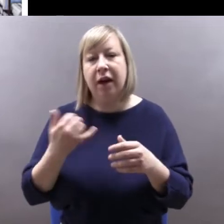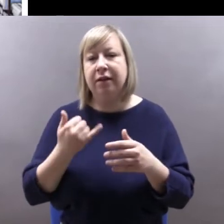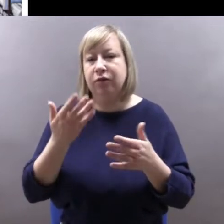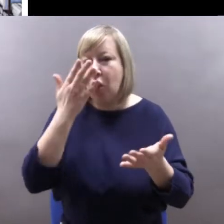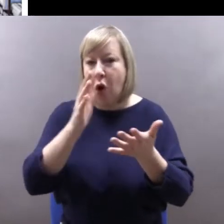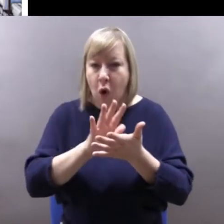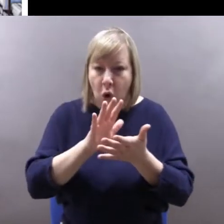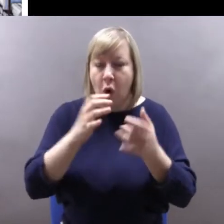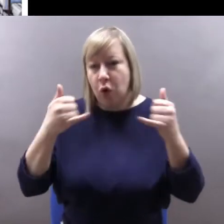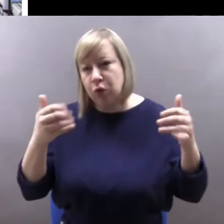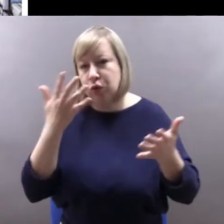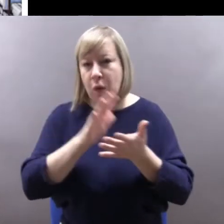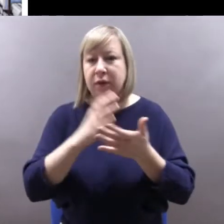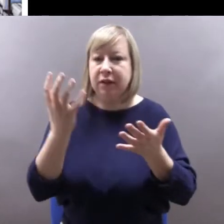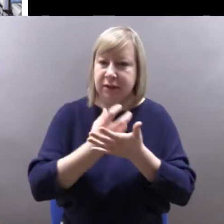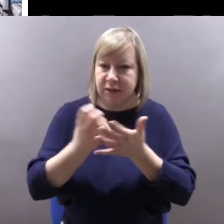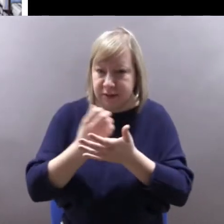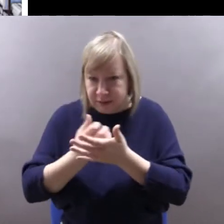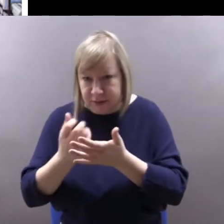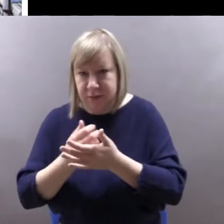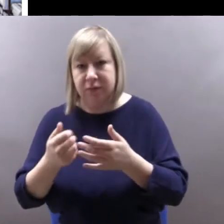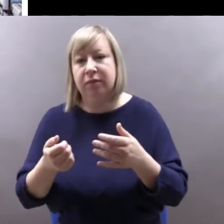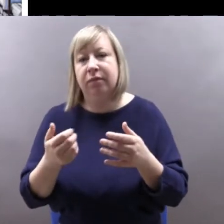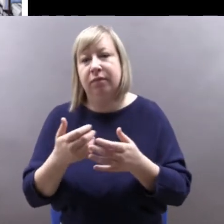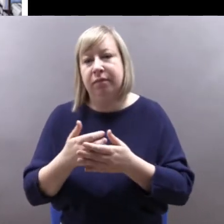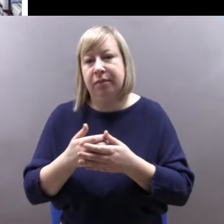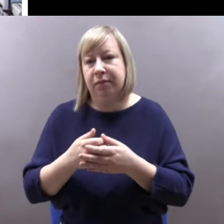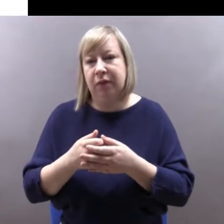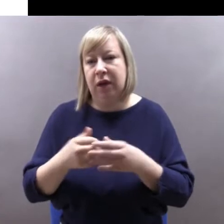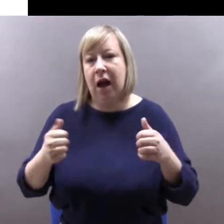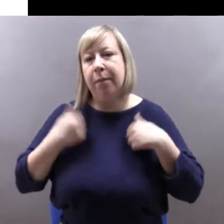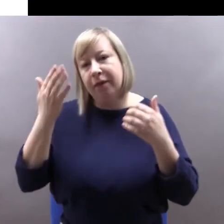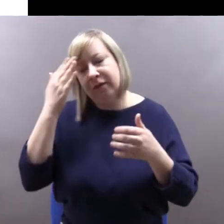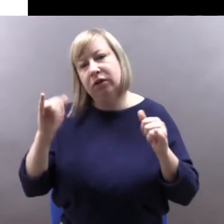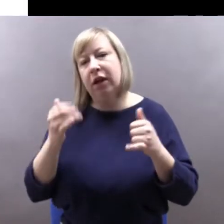Nie wszędzie się da zastosować rampę. Poproszę o następny slajd.